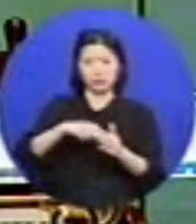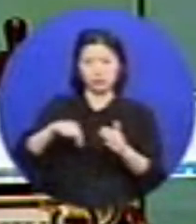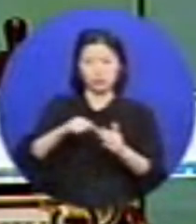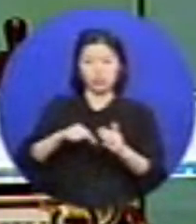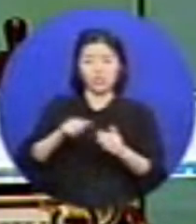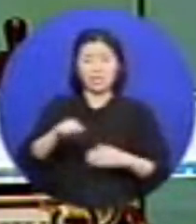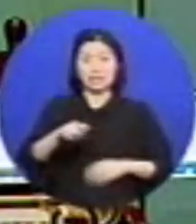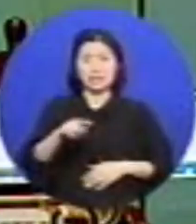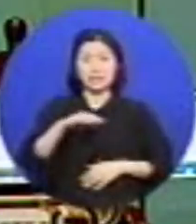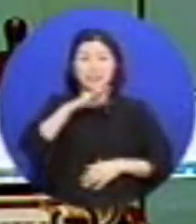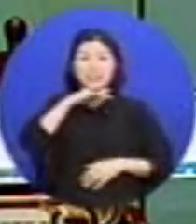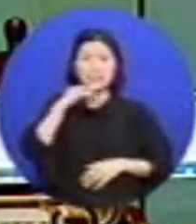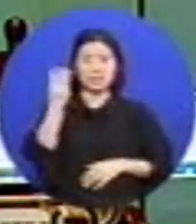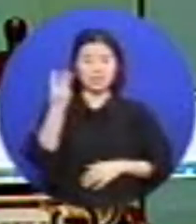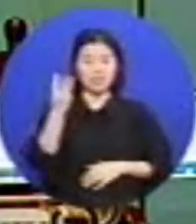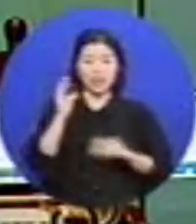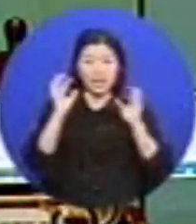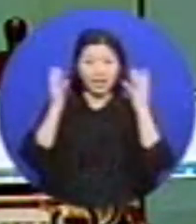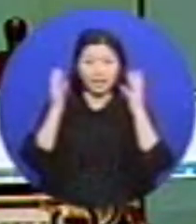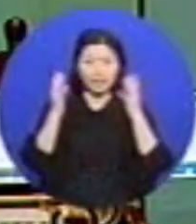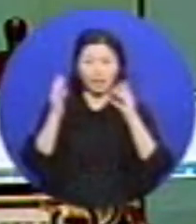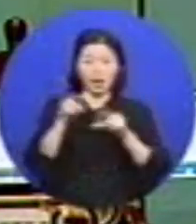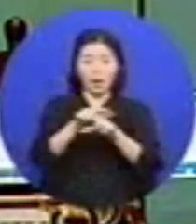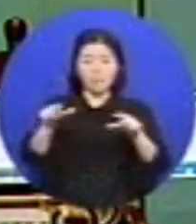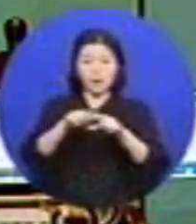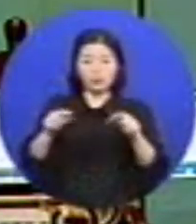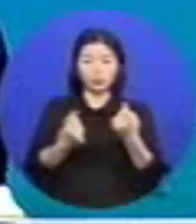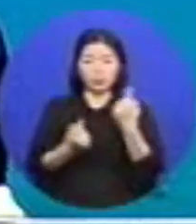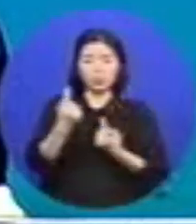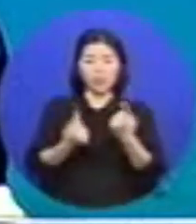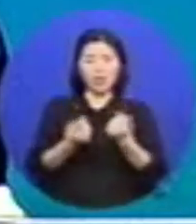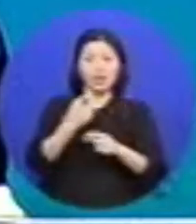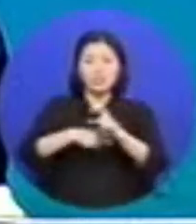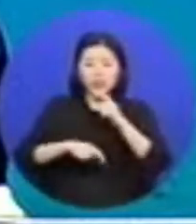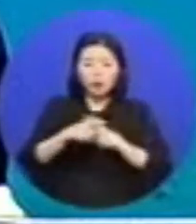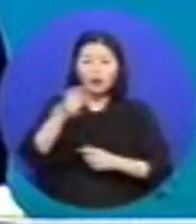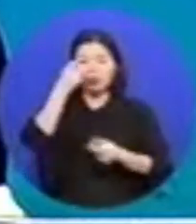막 평소보다도 더 우는 거예요. 더 울고 보채고.